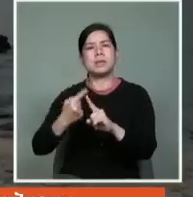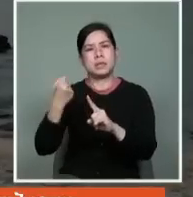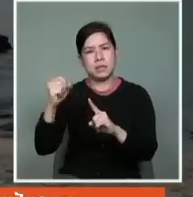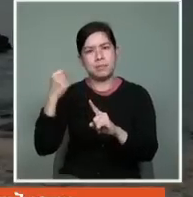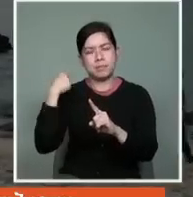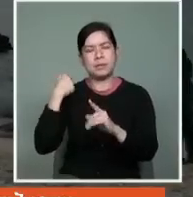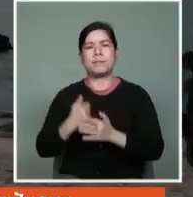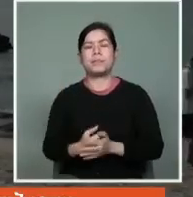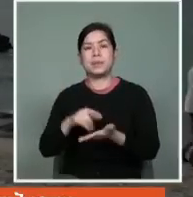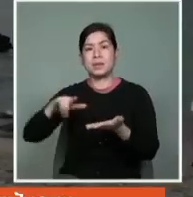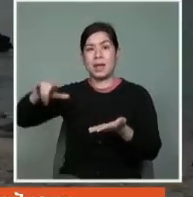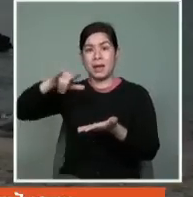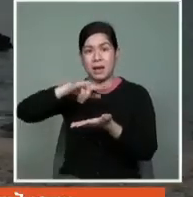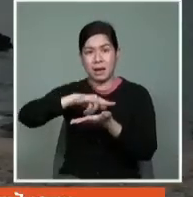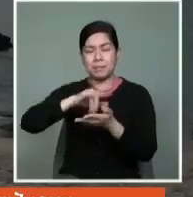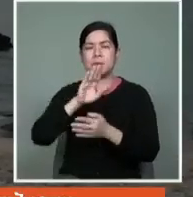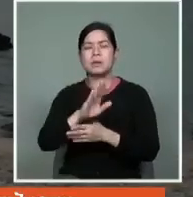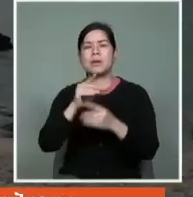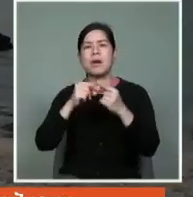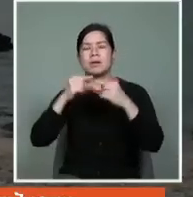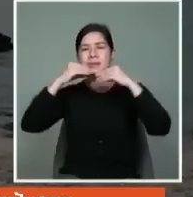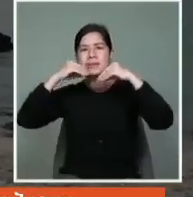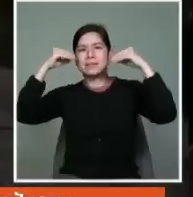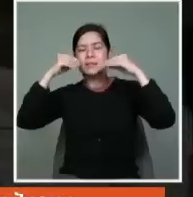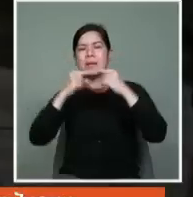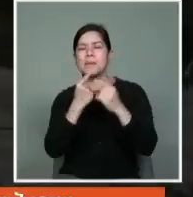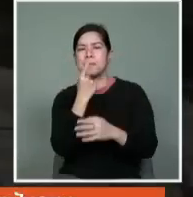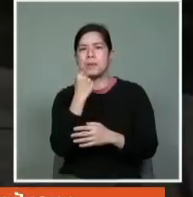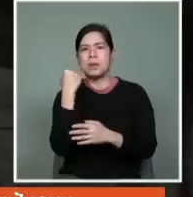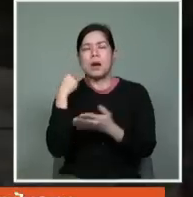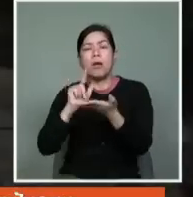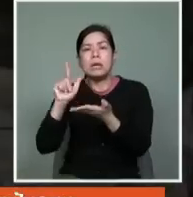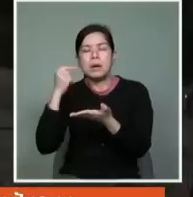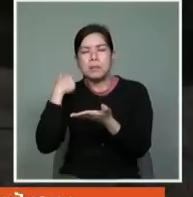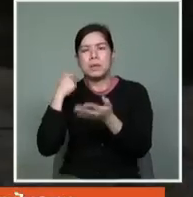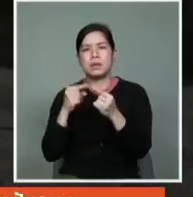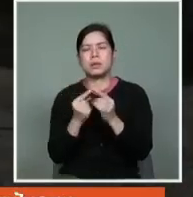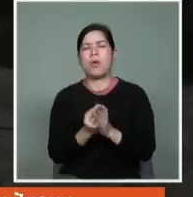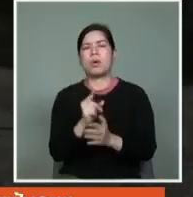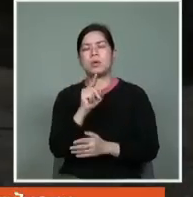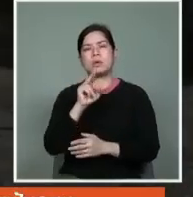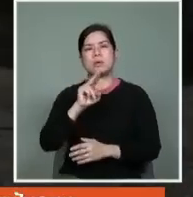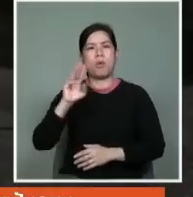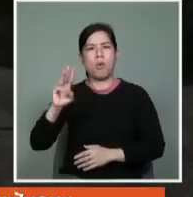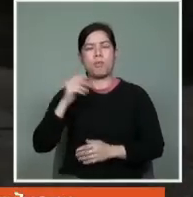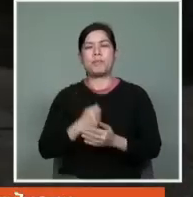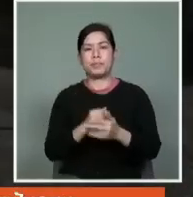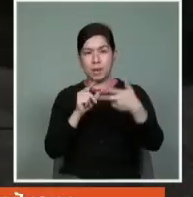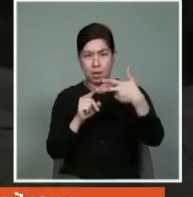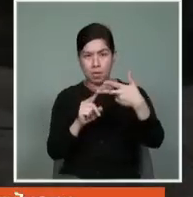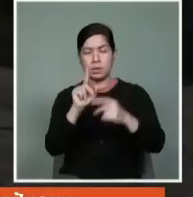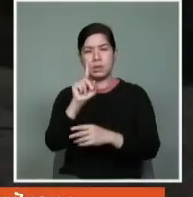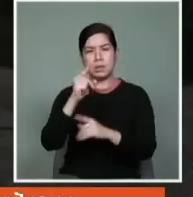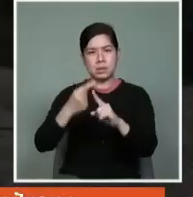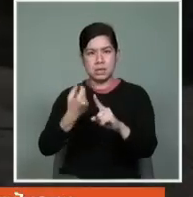2563สายการบินไทยสมายจะเดินทางมาที่สนามบินสุวรรณภูมิจำนวน126คนนะคะแล้ววันที่1พฤศจิกาย